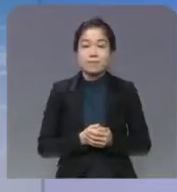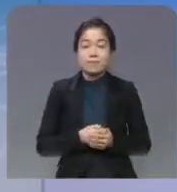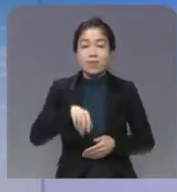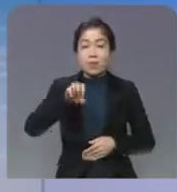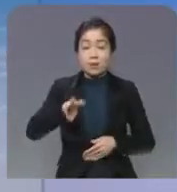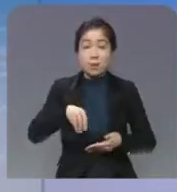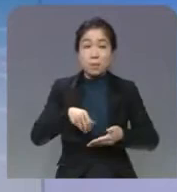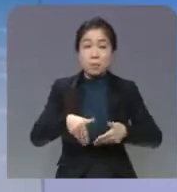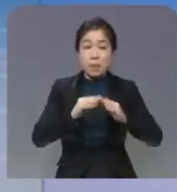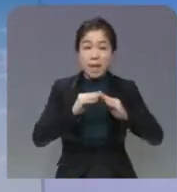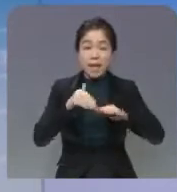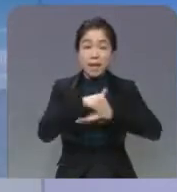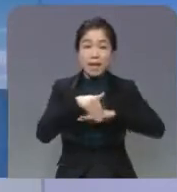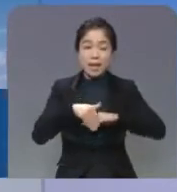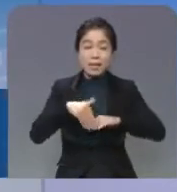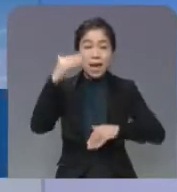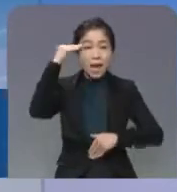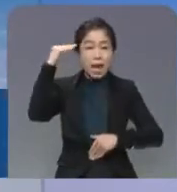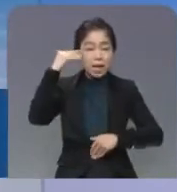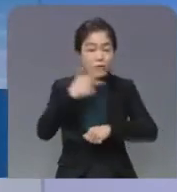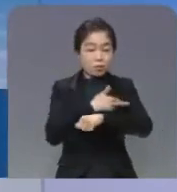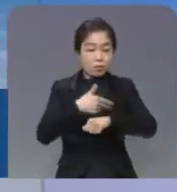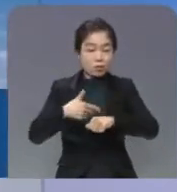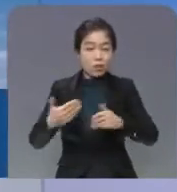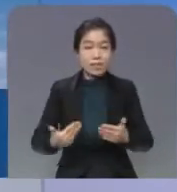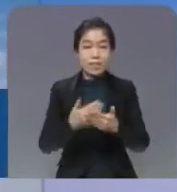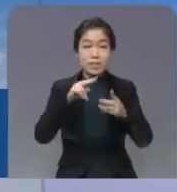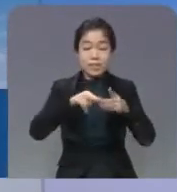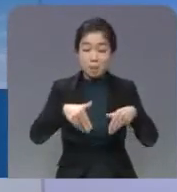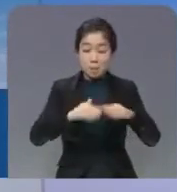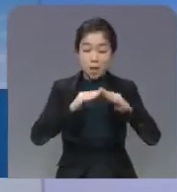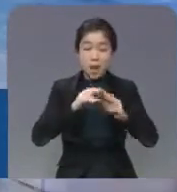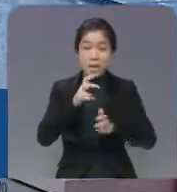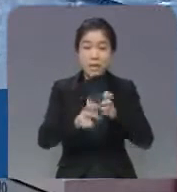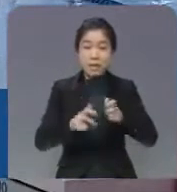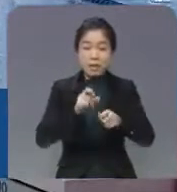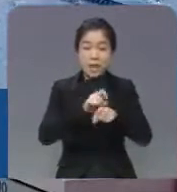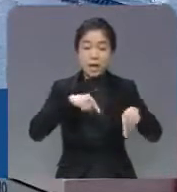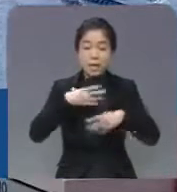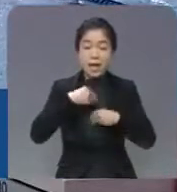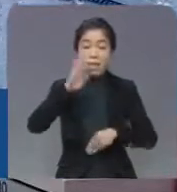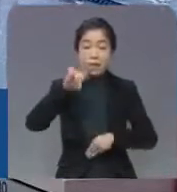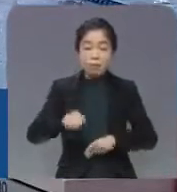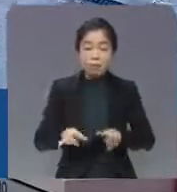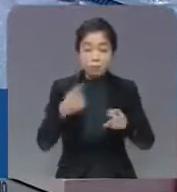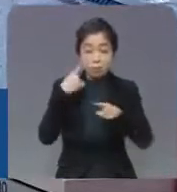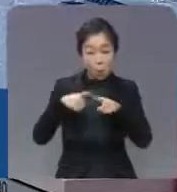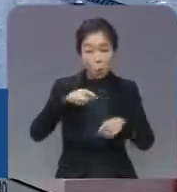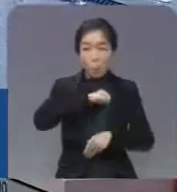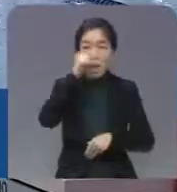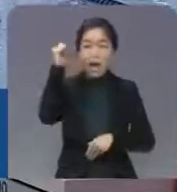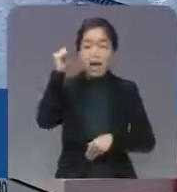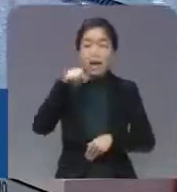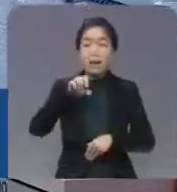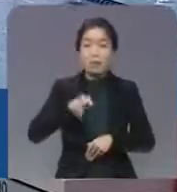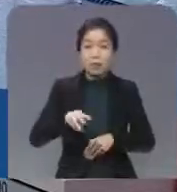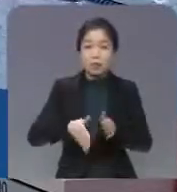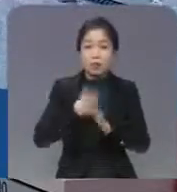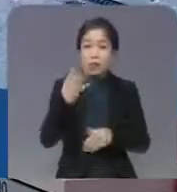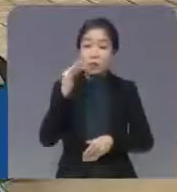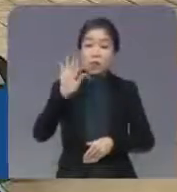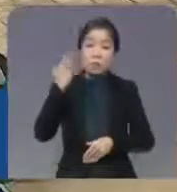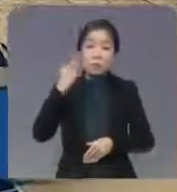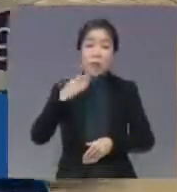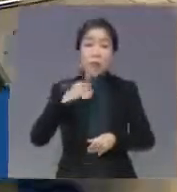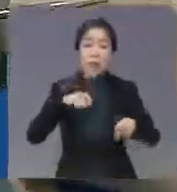광주에 들어설 한국수양진흥센터 건립 사업이 행정안전부 투자심사를 통과했습니다. 광주시는 최근